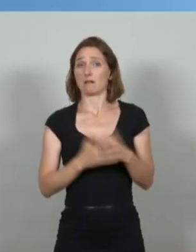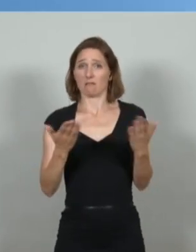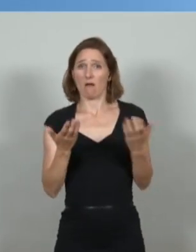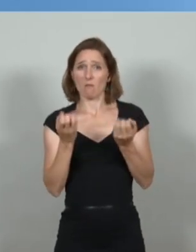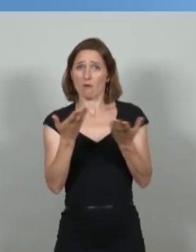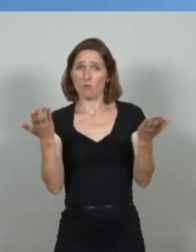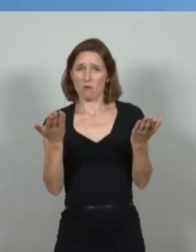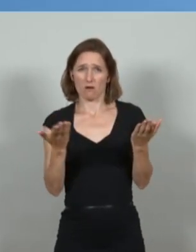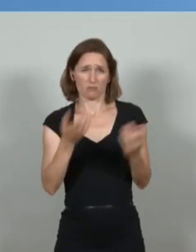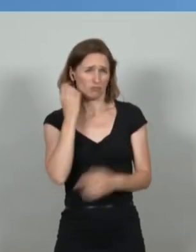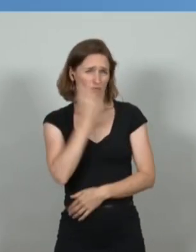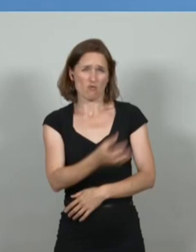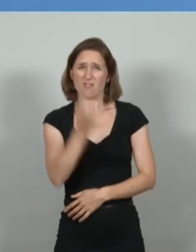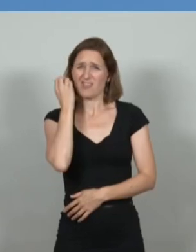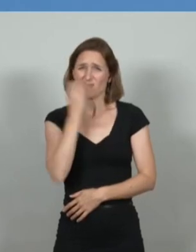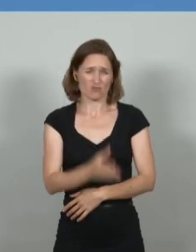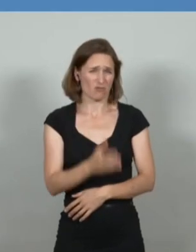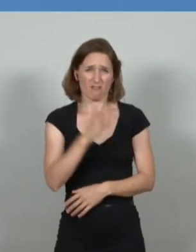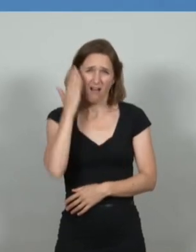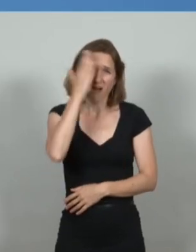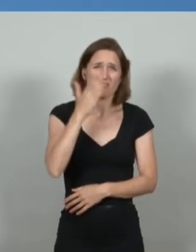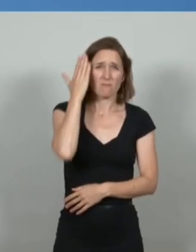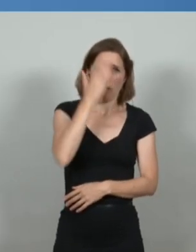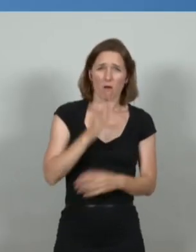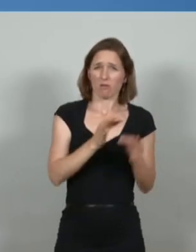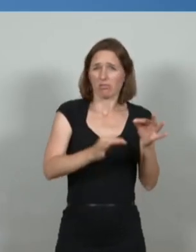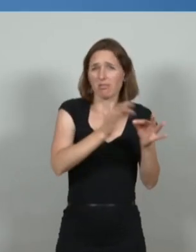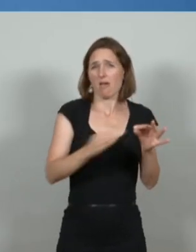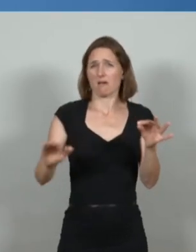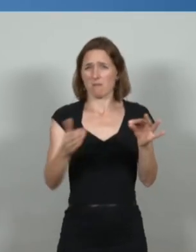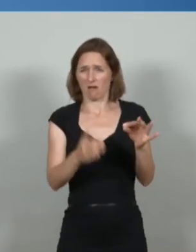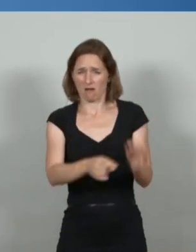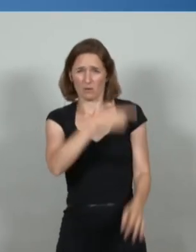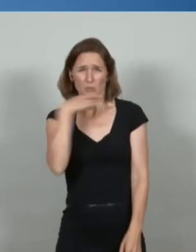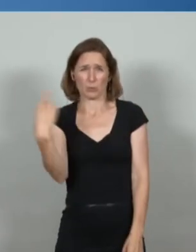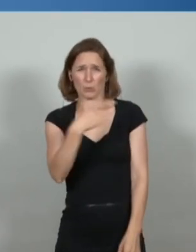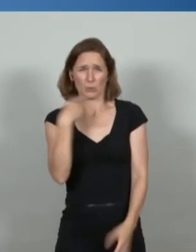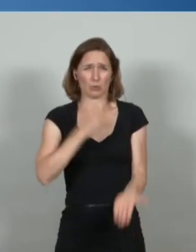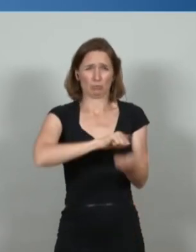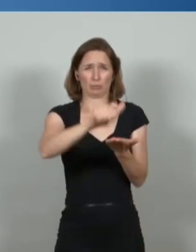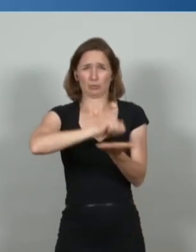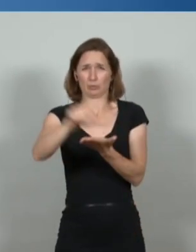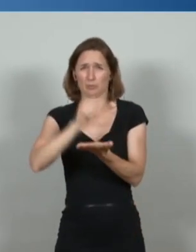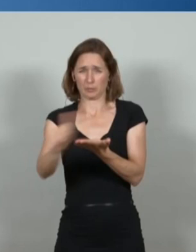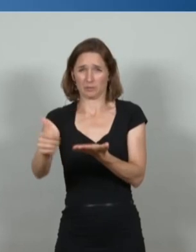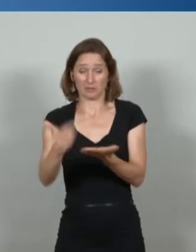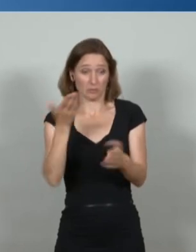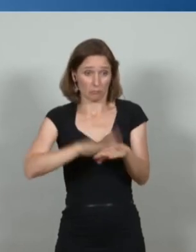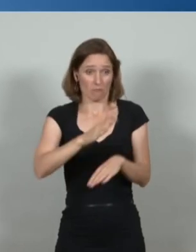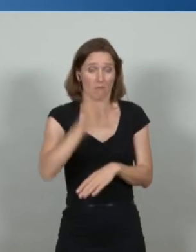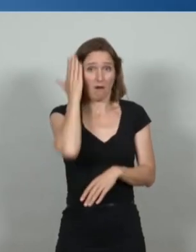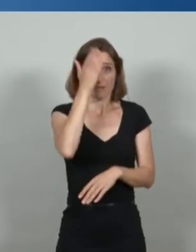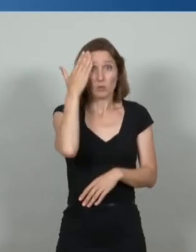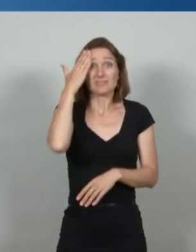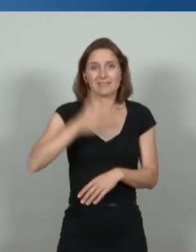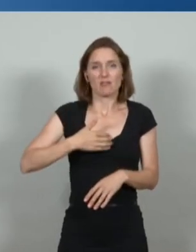massif et quotidien de milliards d'animaux terrestres et marins doté nous le savons de conscience mentale et métaphysique de la même façon que nous nous sommes